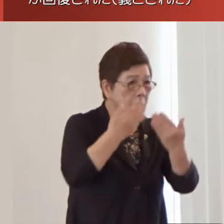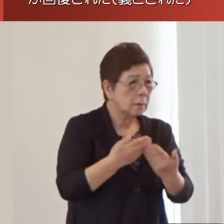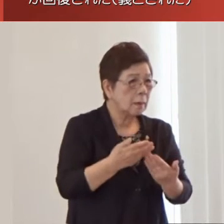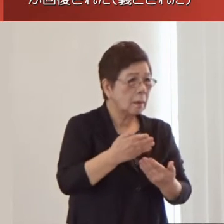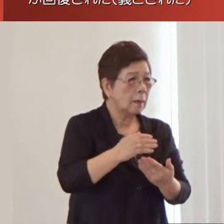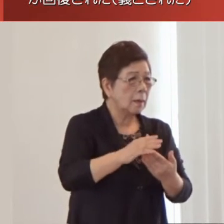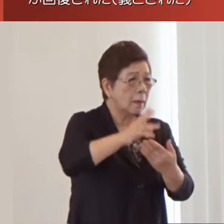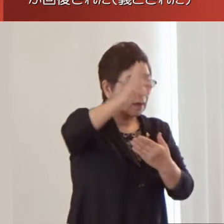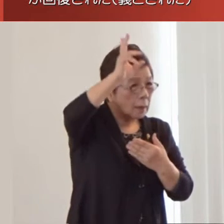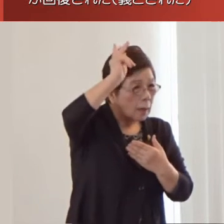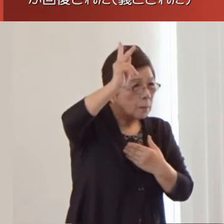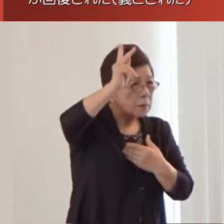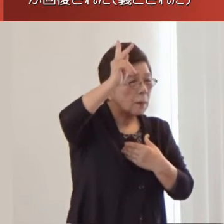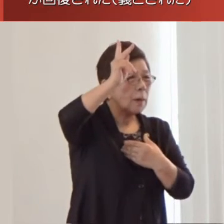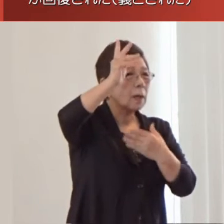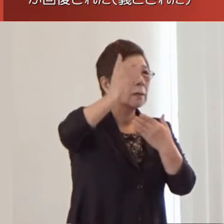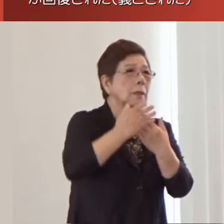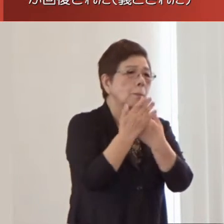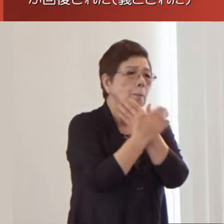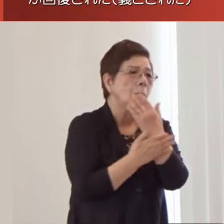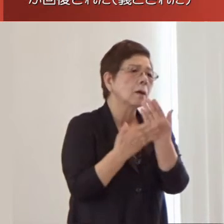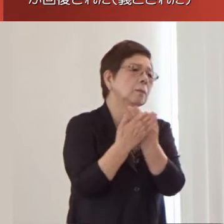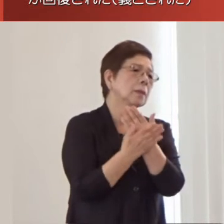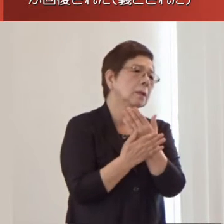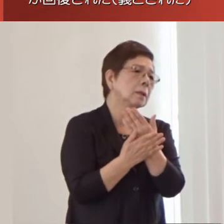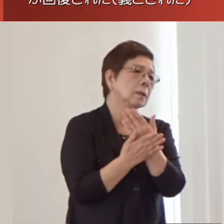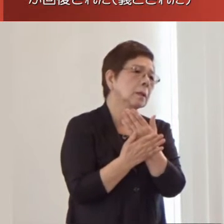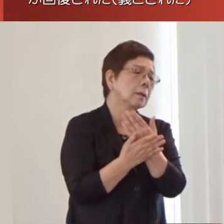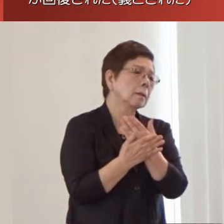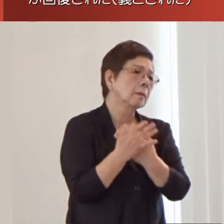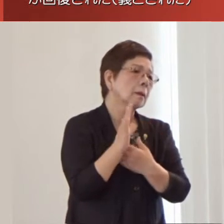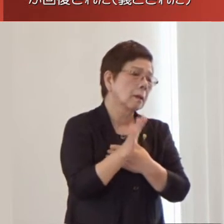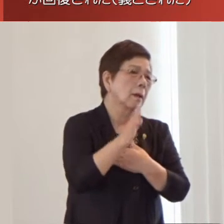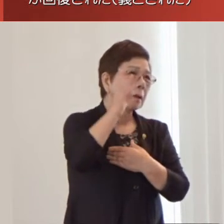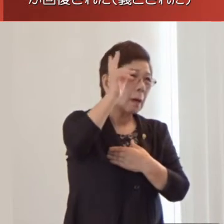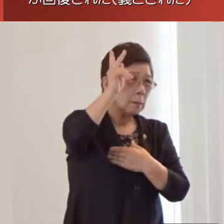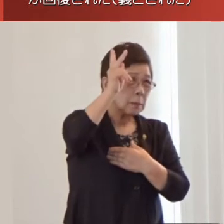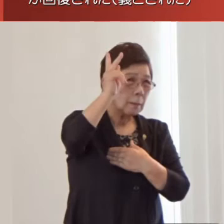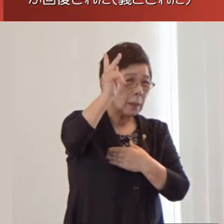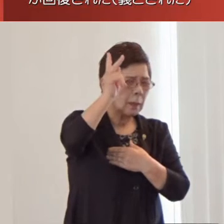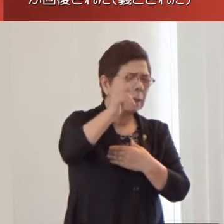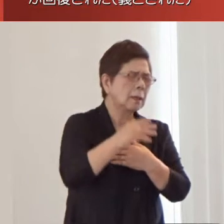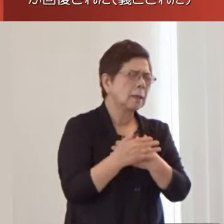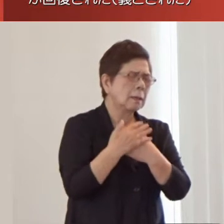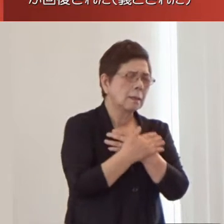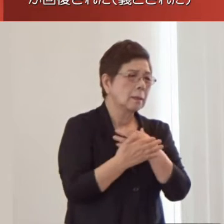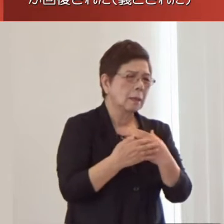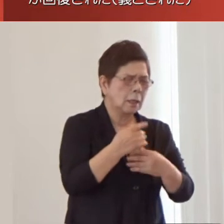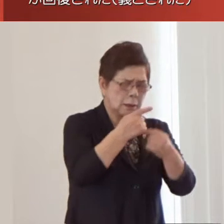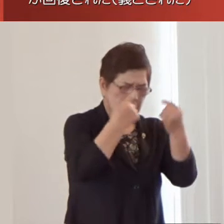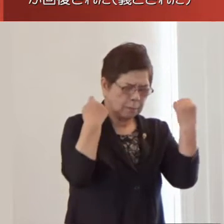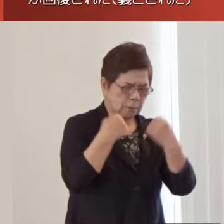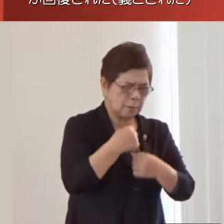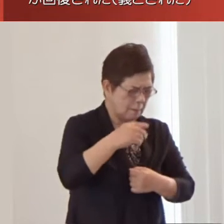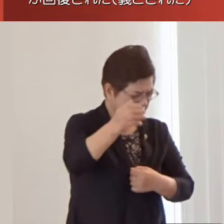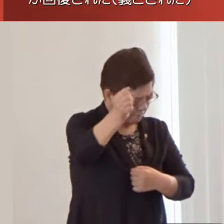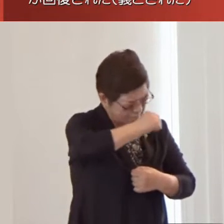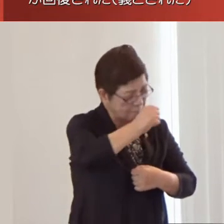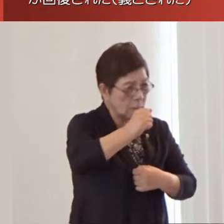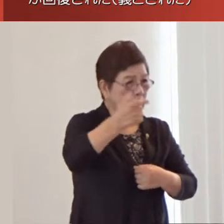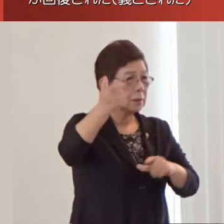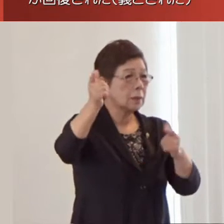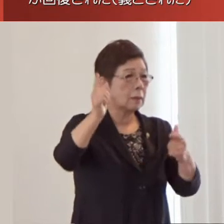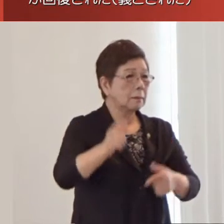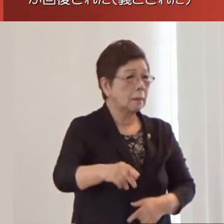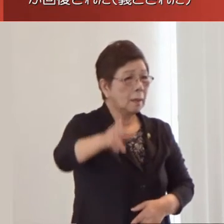です。恵みですから、グレイスですから、神様から注がれてくるものです。自力で手に入れたものではありません。神様が